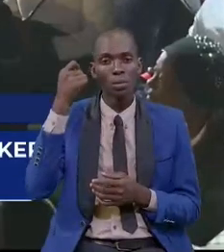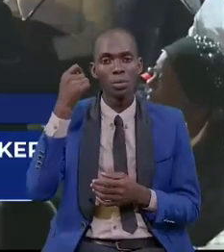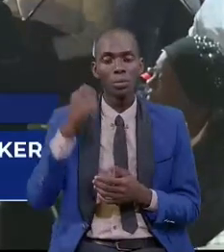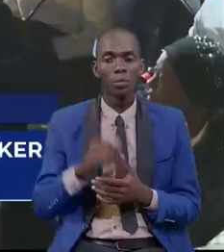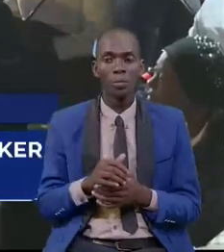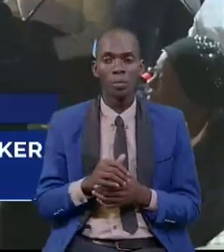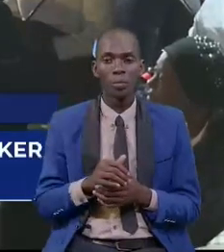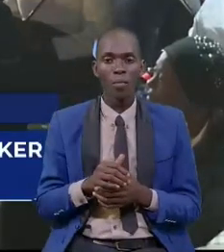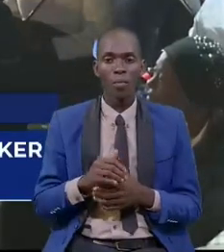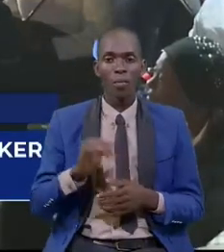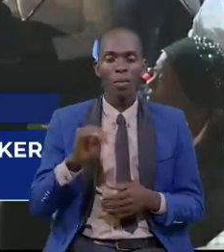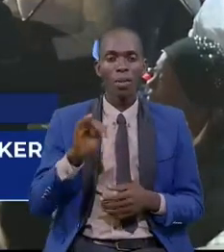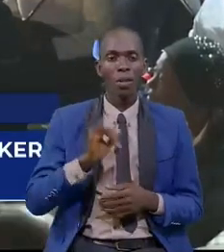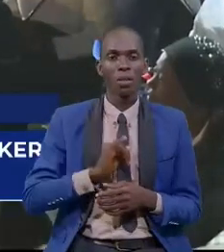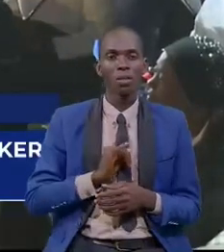je